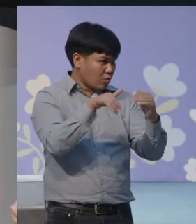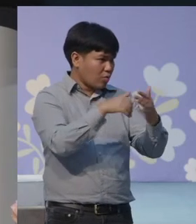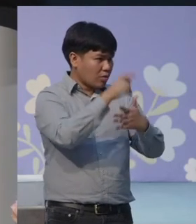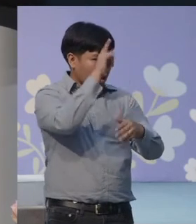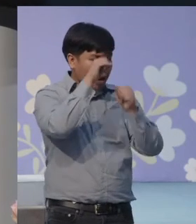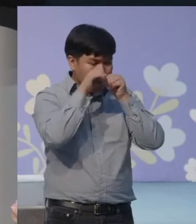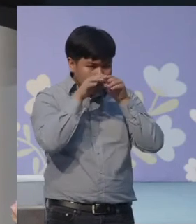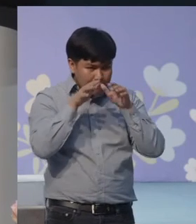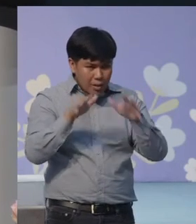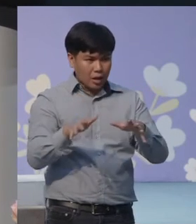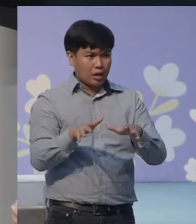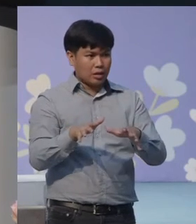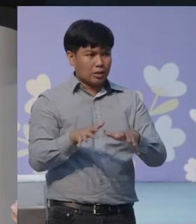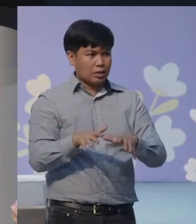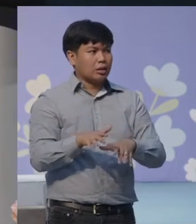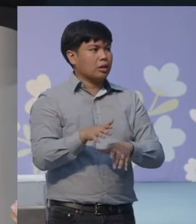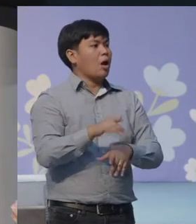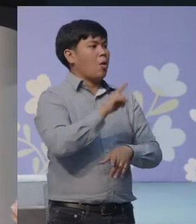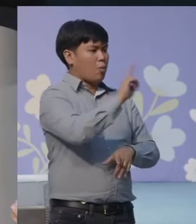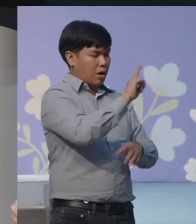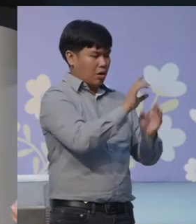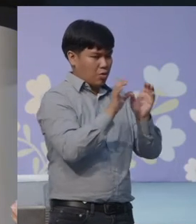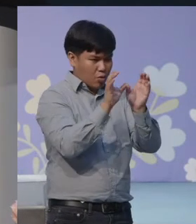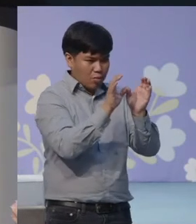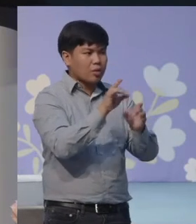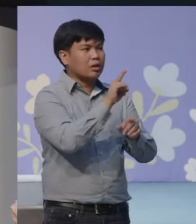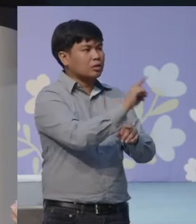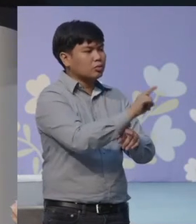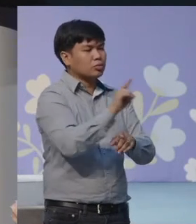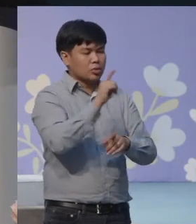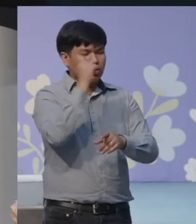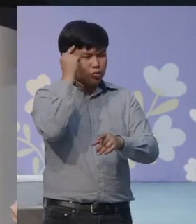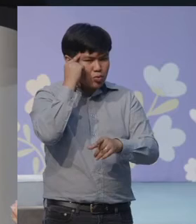na masasabi ninyong kayo ay tunay na pinagpala.